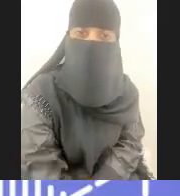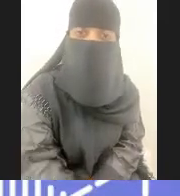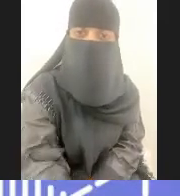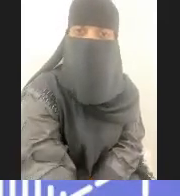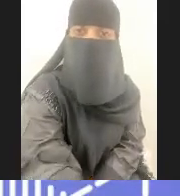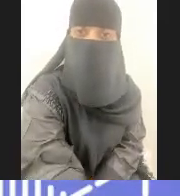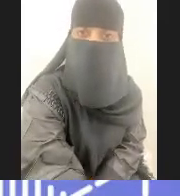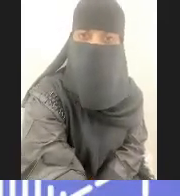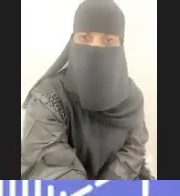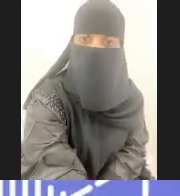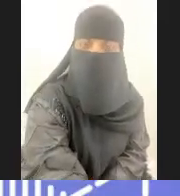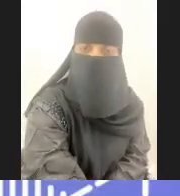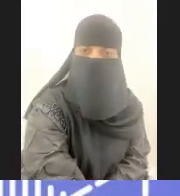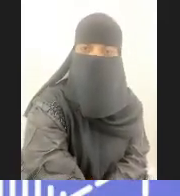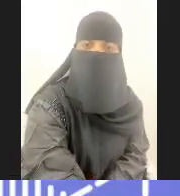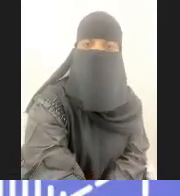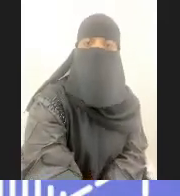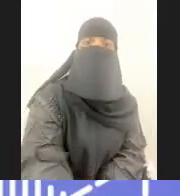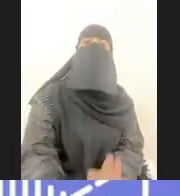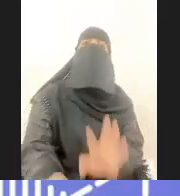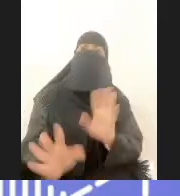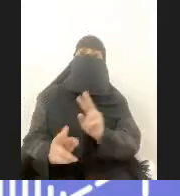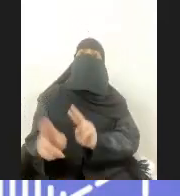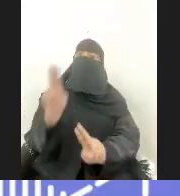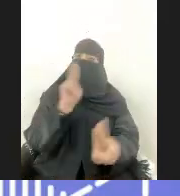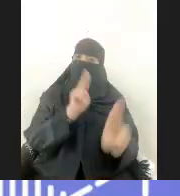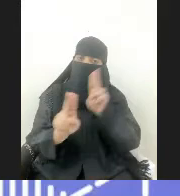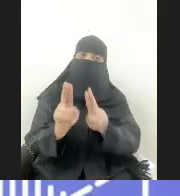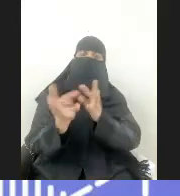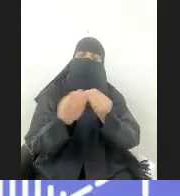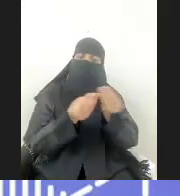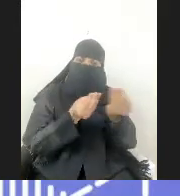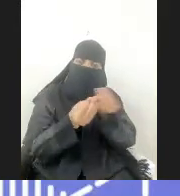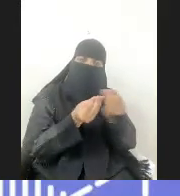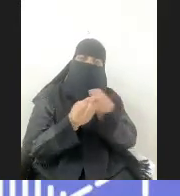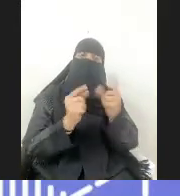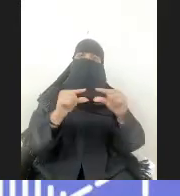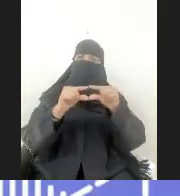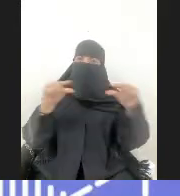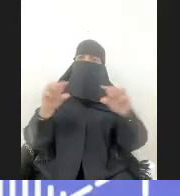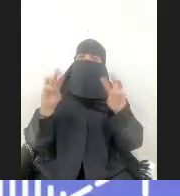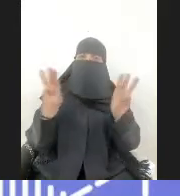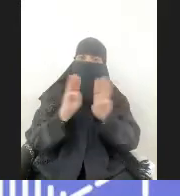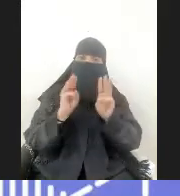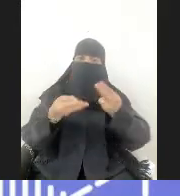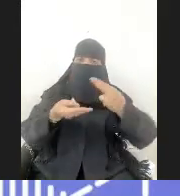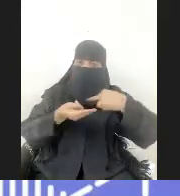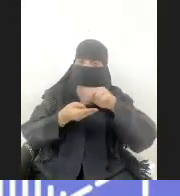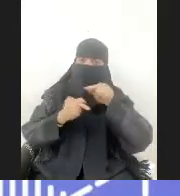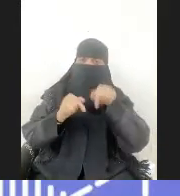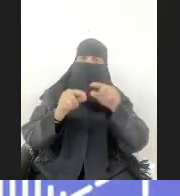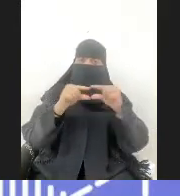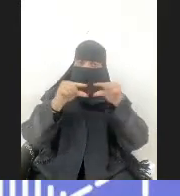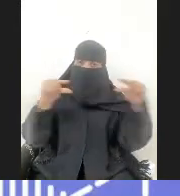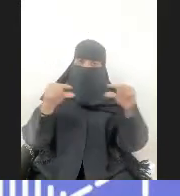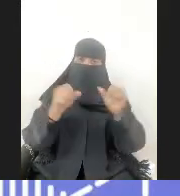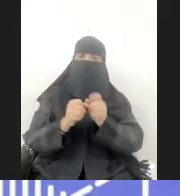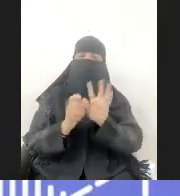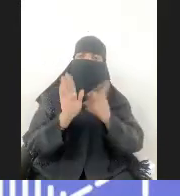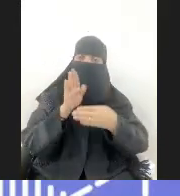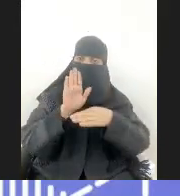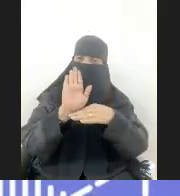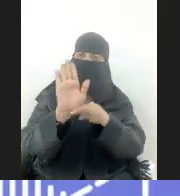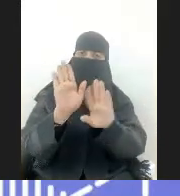التدوين أسئلتكم واستفساراتكم على الرابط التالي المتاح على الشات أو الموجود في الشاشة، كما